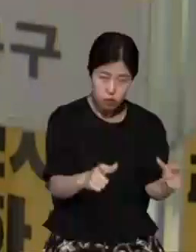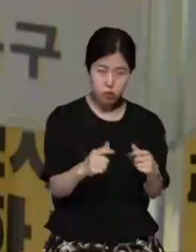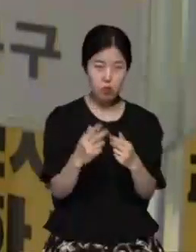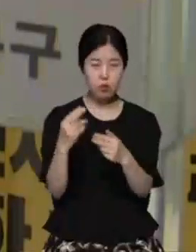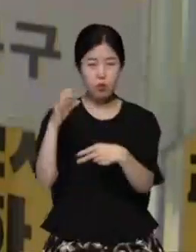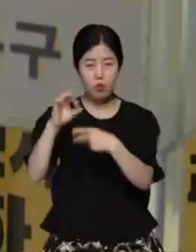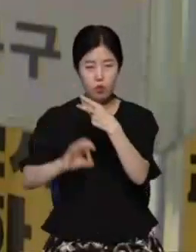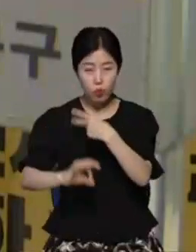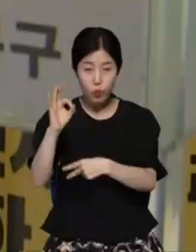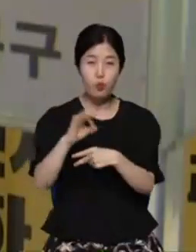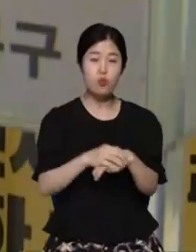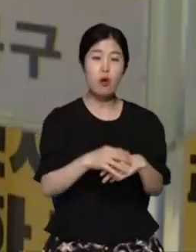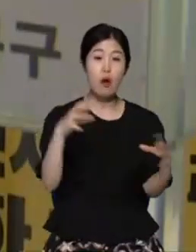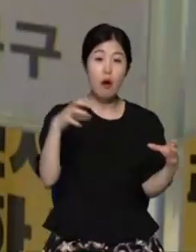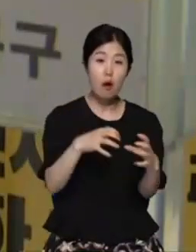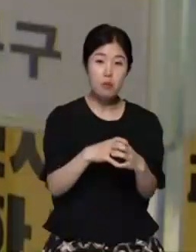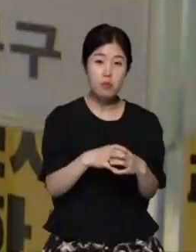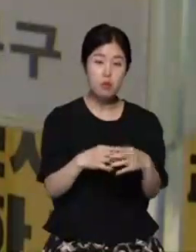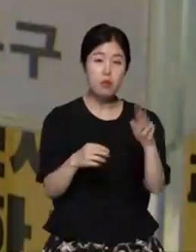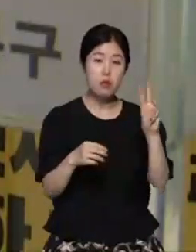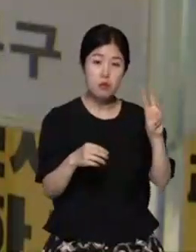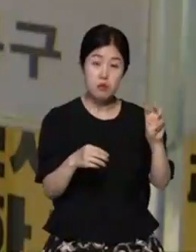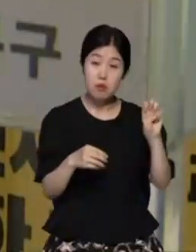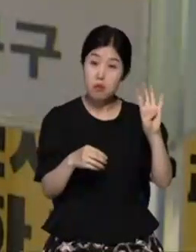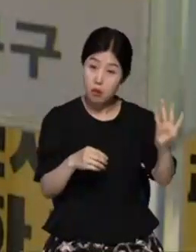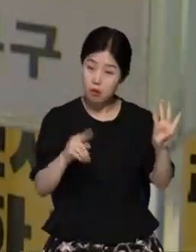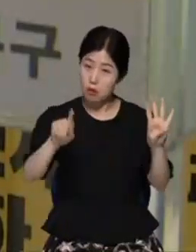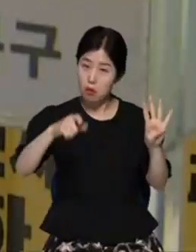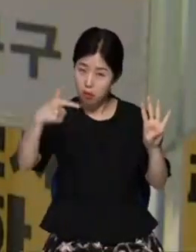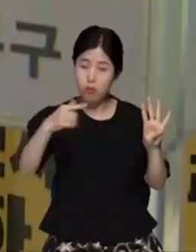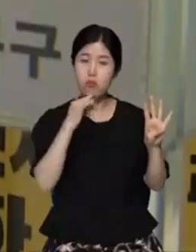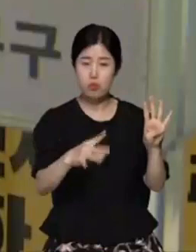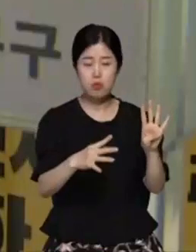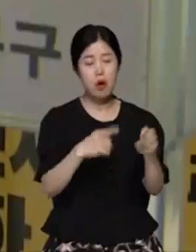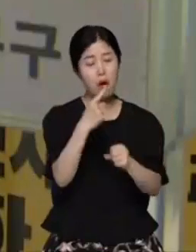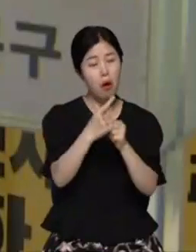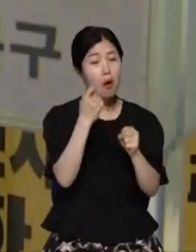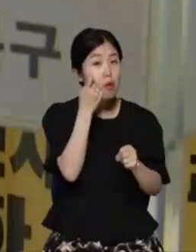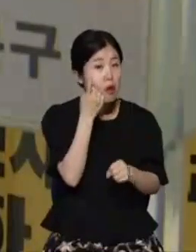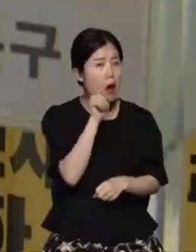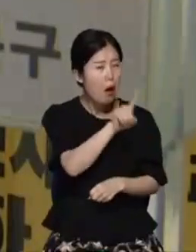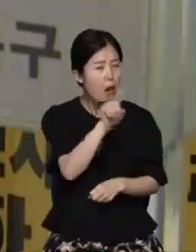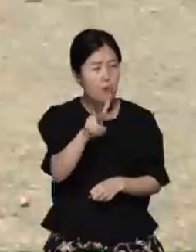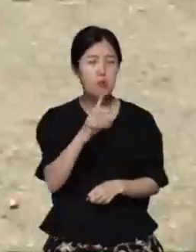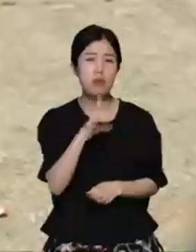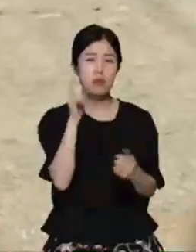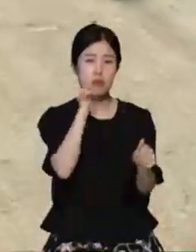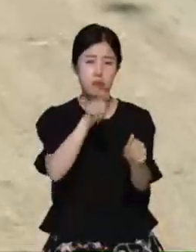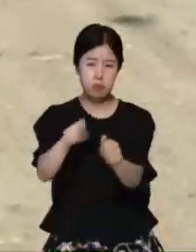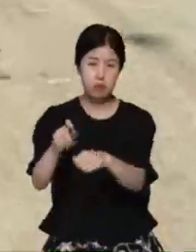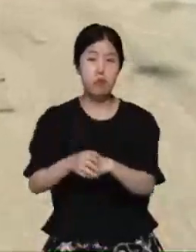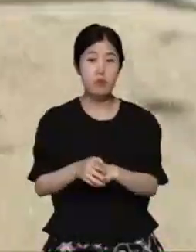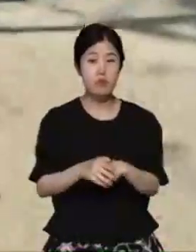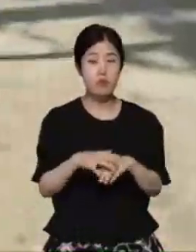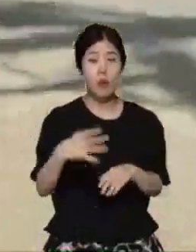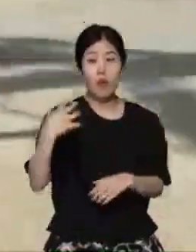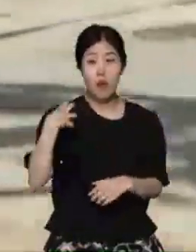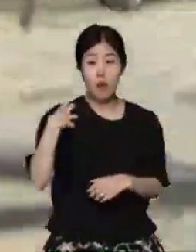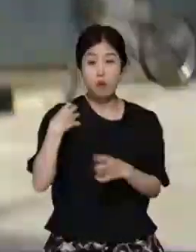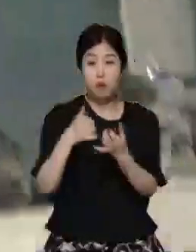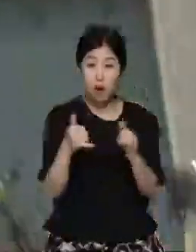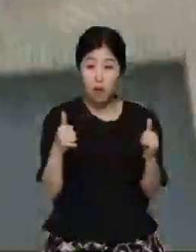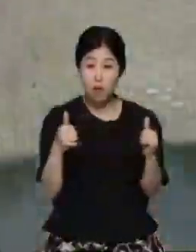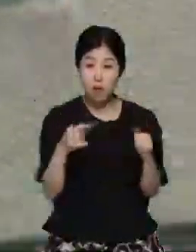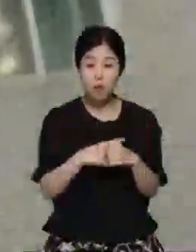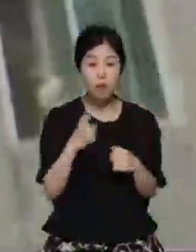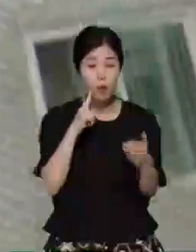건수는 각각 34건, 16건으로 한 달에 한두 건 수준에 불과합니다. 구청 담당자들은